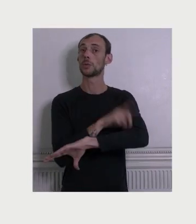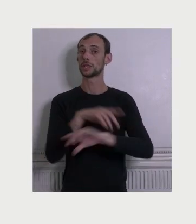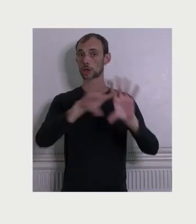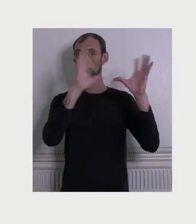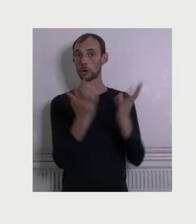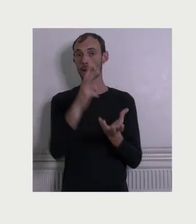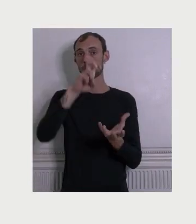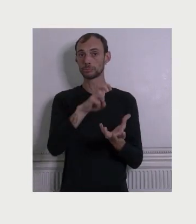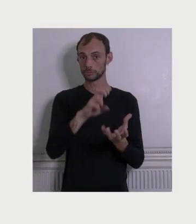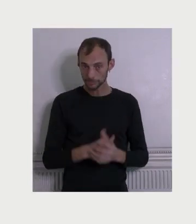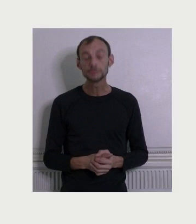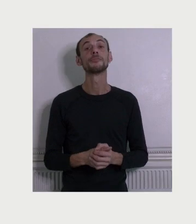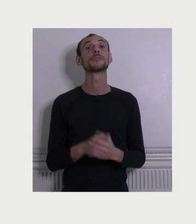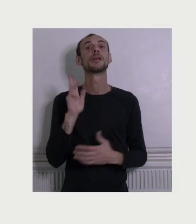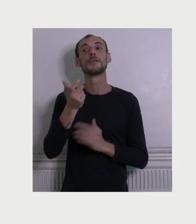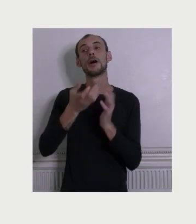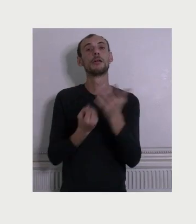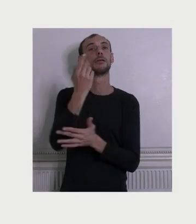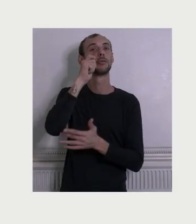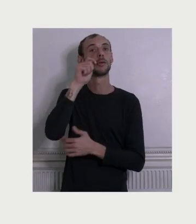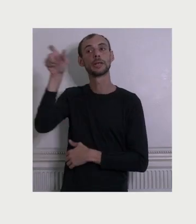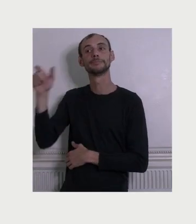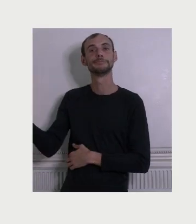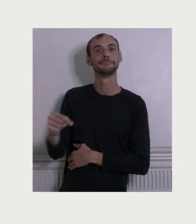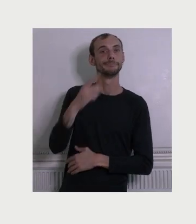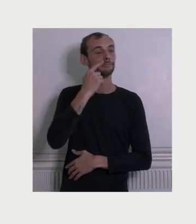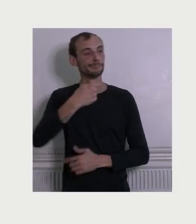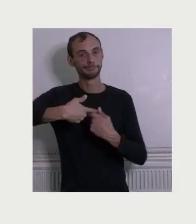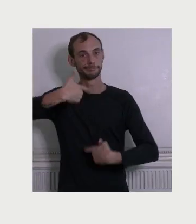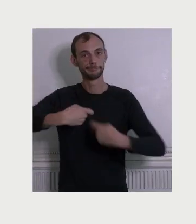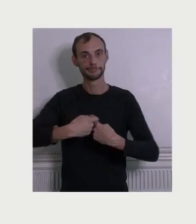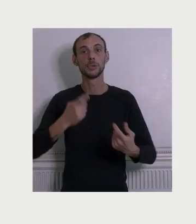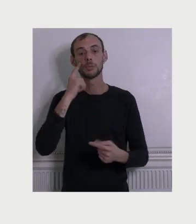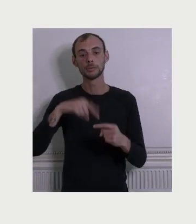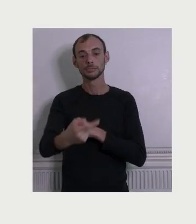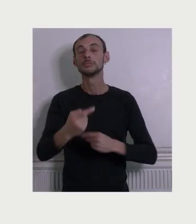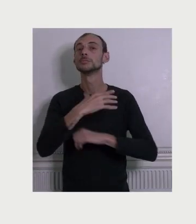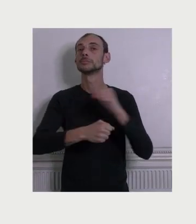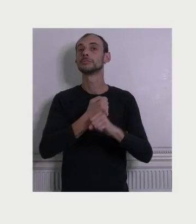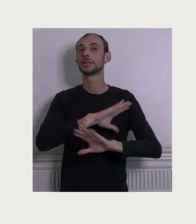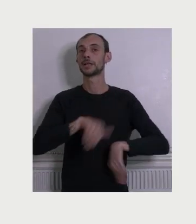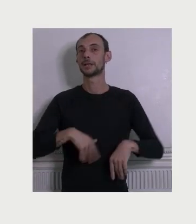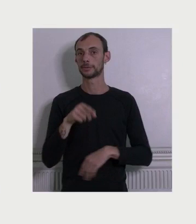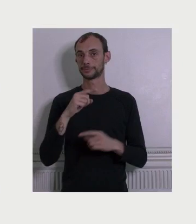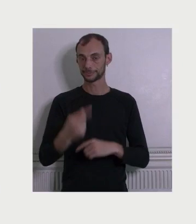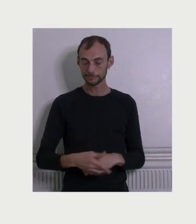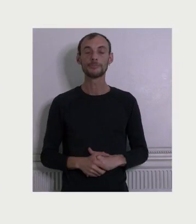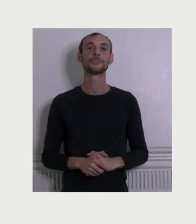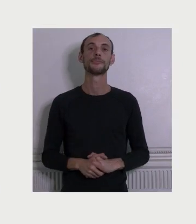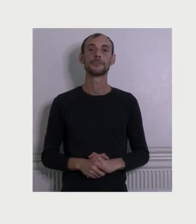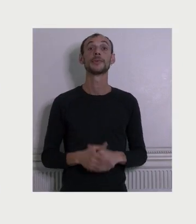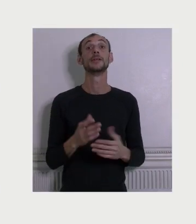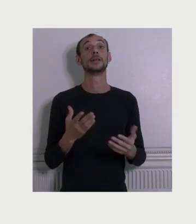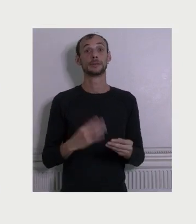d'énergie, puisque le débat n'est pas tant dans le coût de l'énergie, mais plutôt dans la sobriété, c'est-à-dire comment on fait pour moins consommer d'énergie, quel que soit le